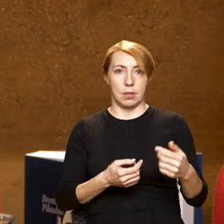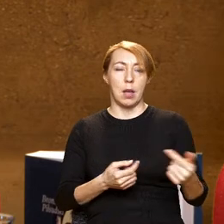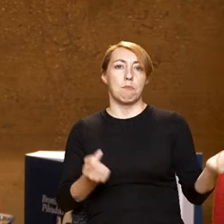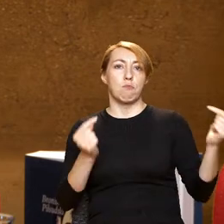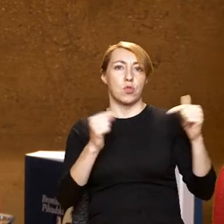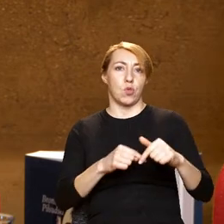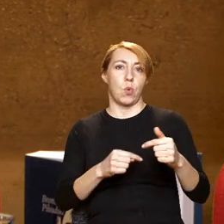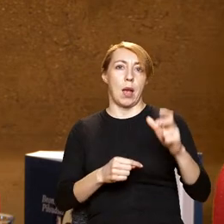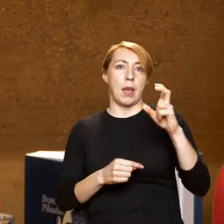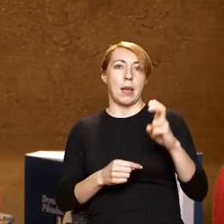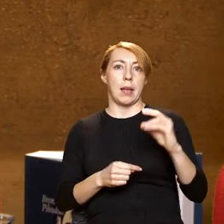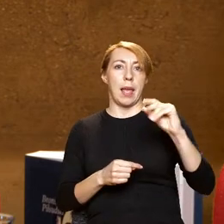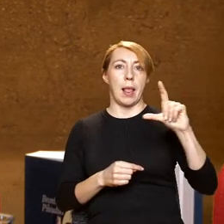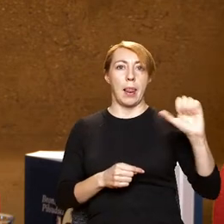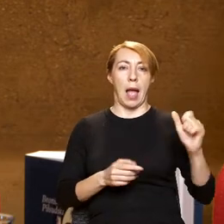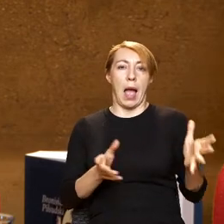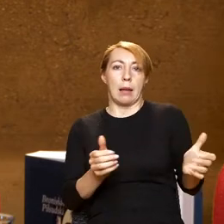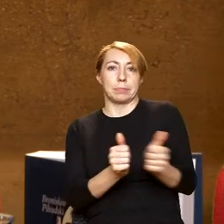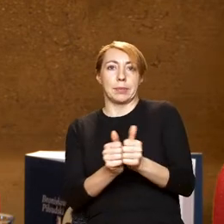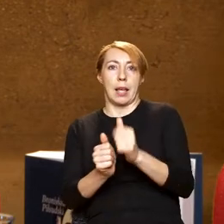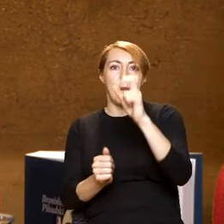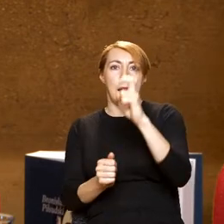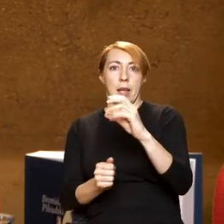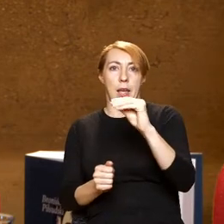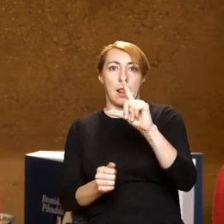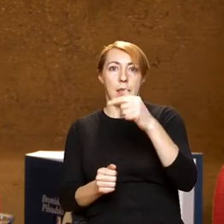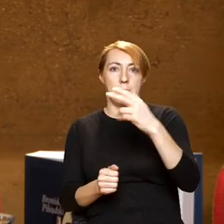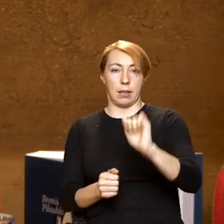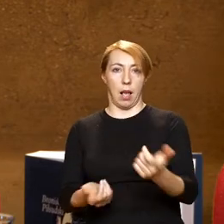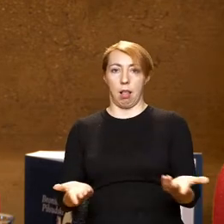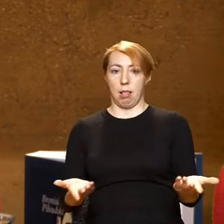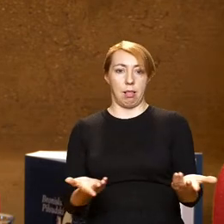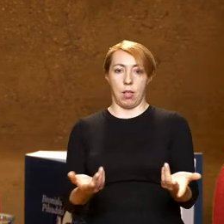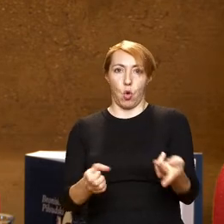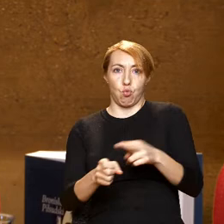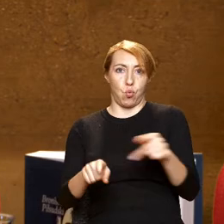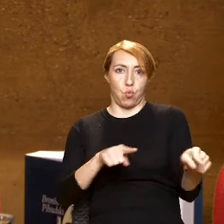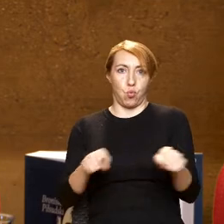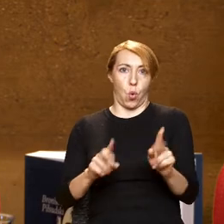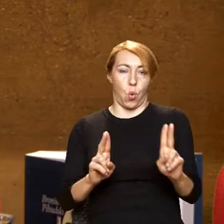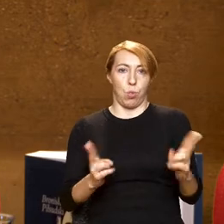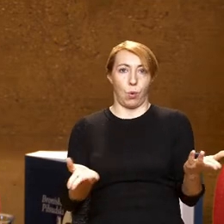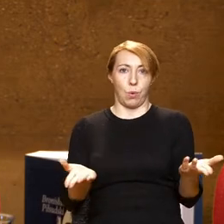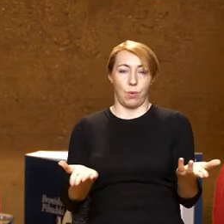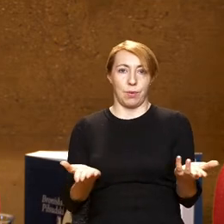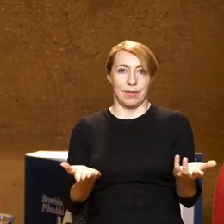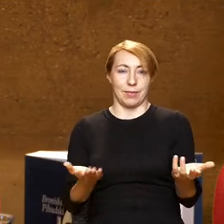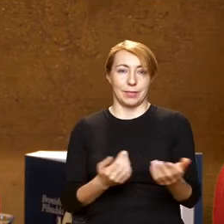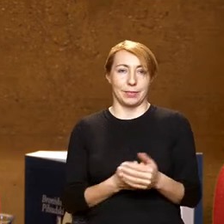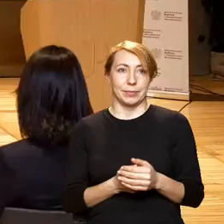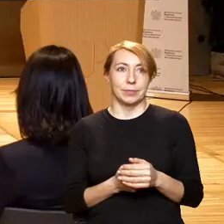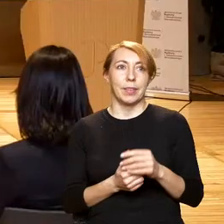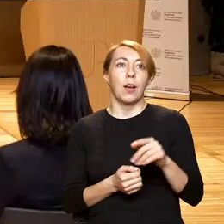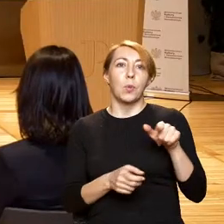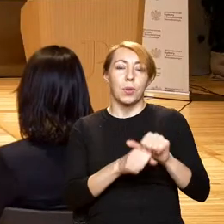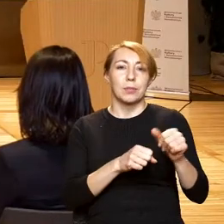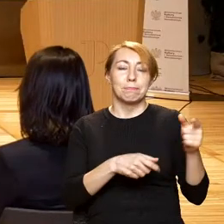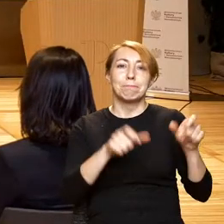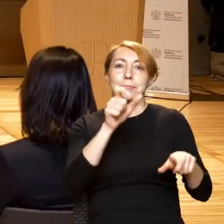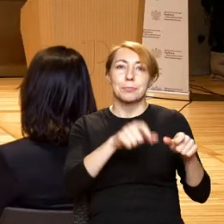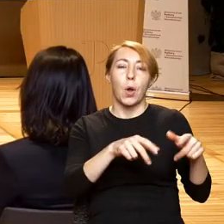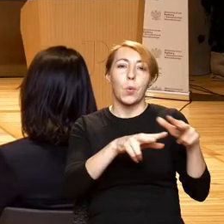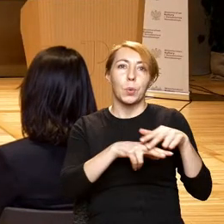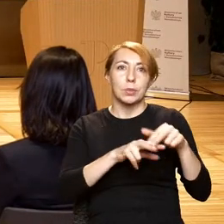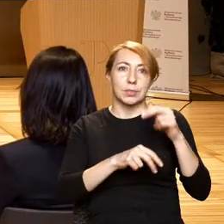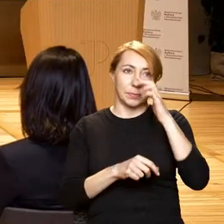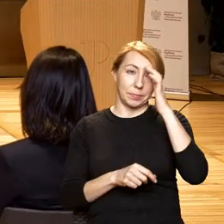z Helenką. To są zdania. Z tego pamiętnika. Oczywiście osoby z rodziny, tak? To są, szanowni